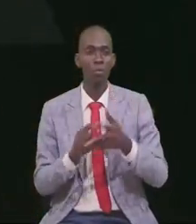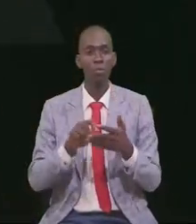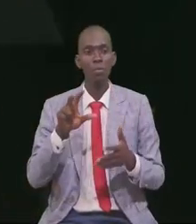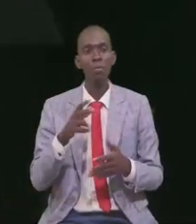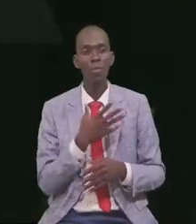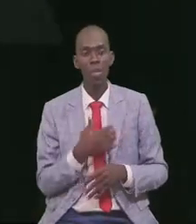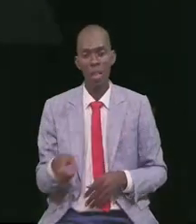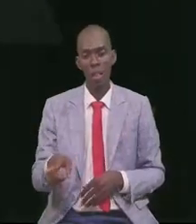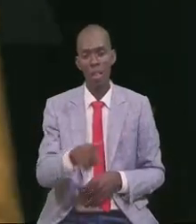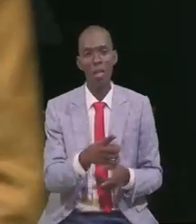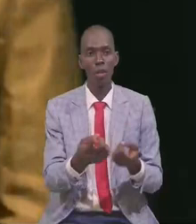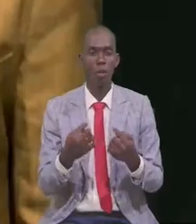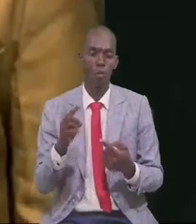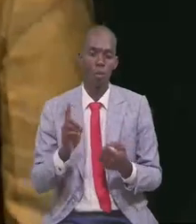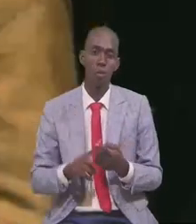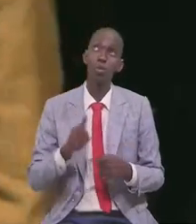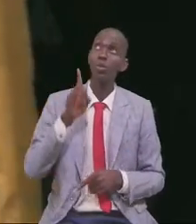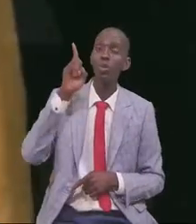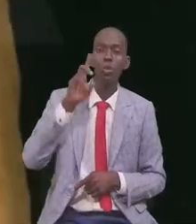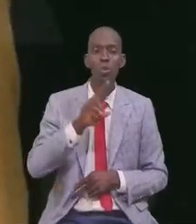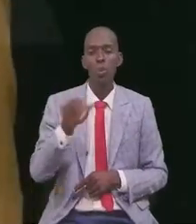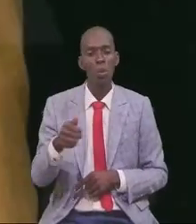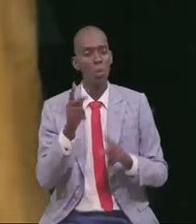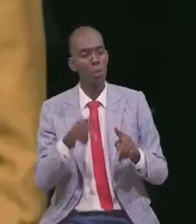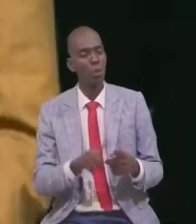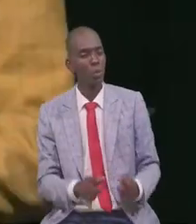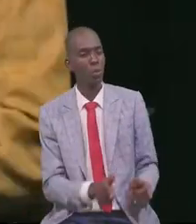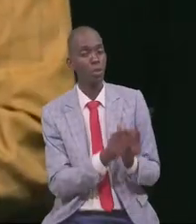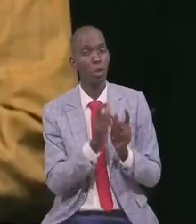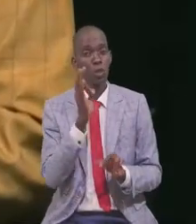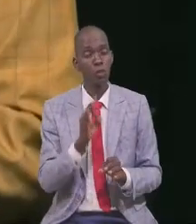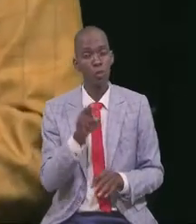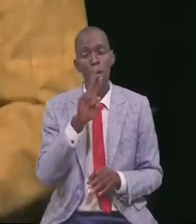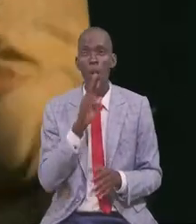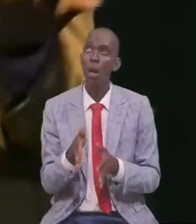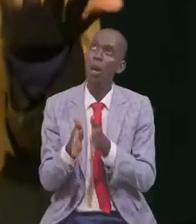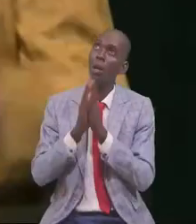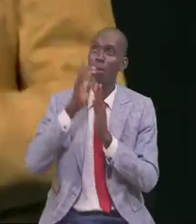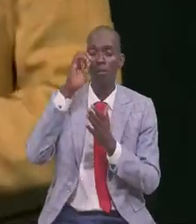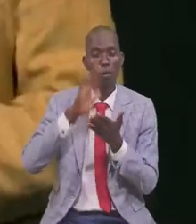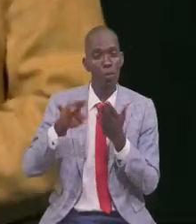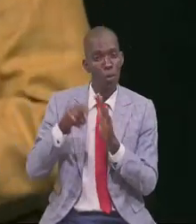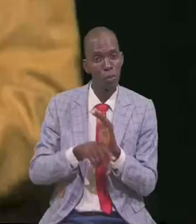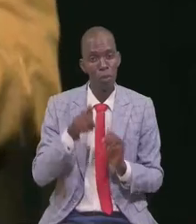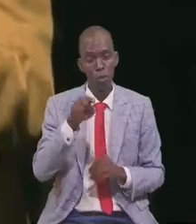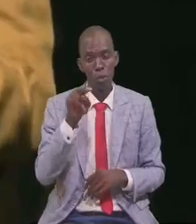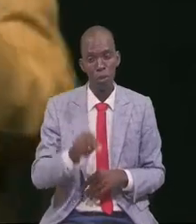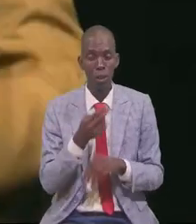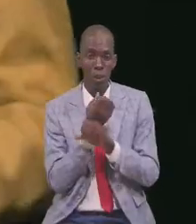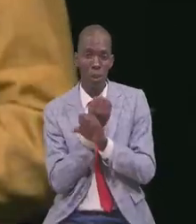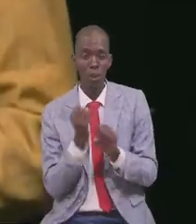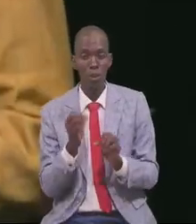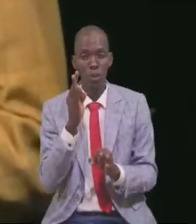lui. Il n'y a personne vers qui doit aller. S'il devait demander le pardon, s'il devait demander le salut,